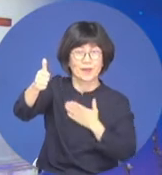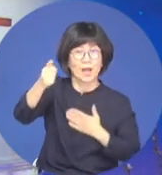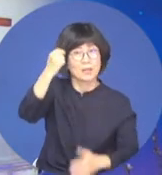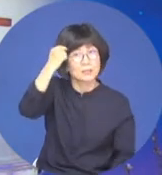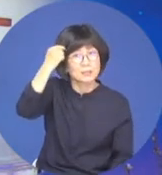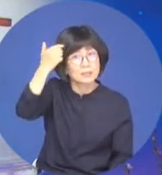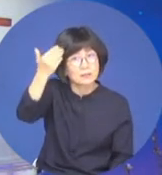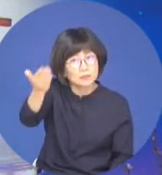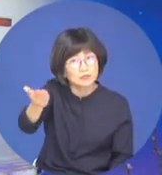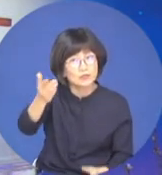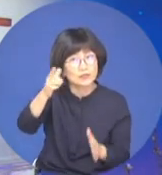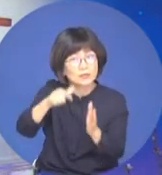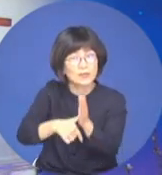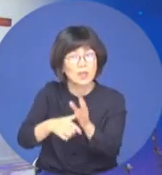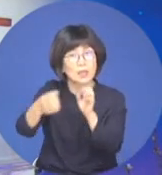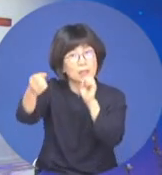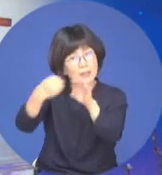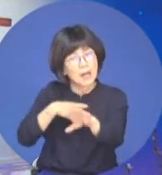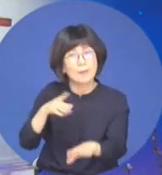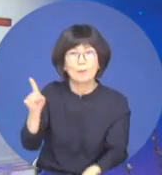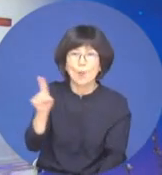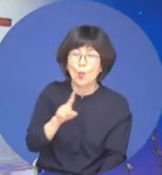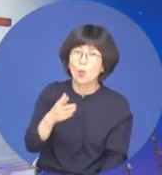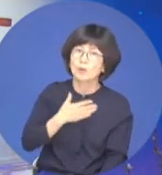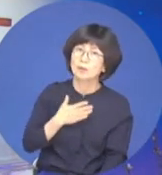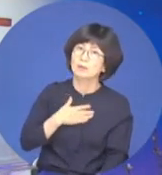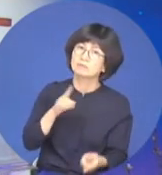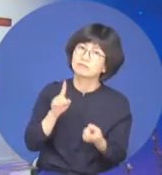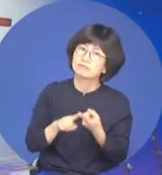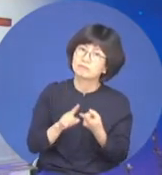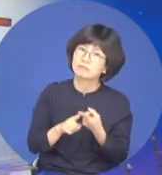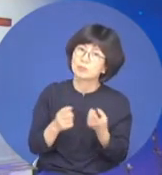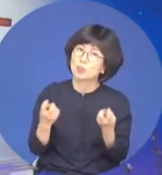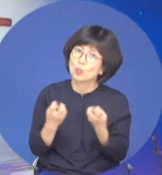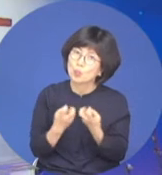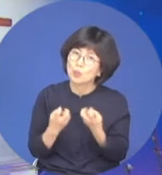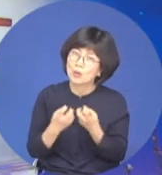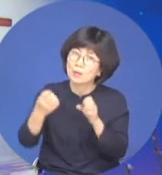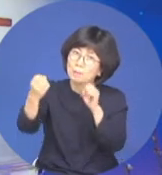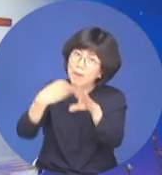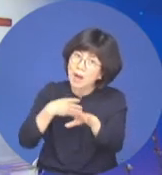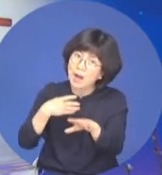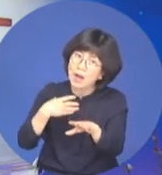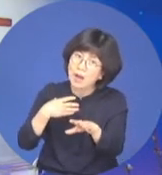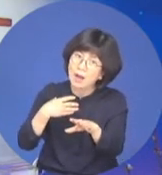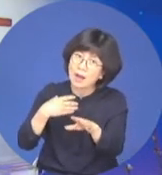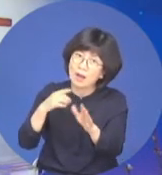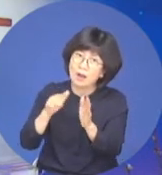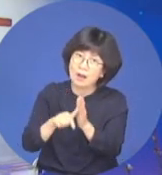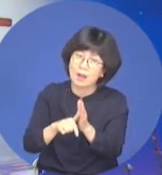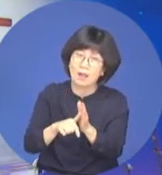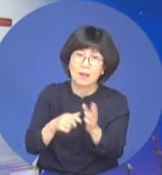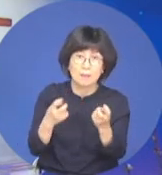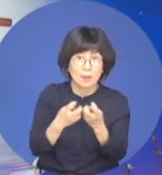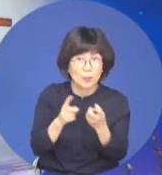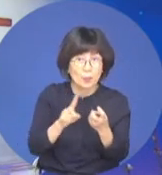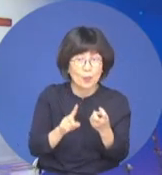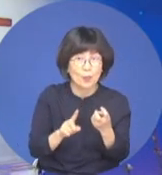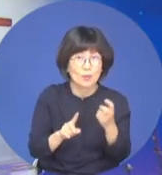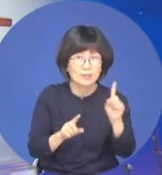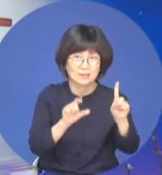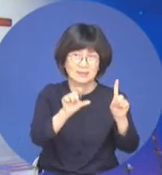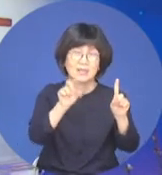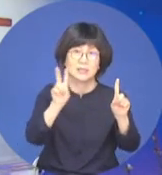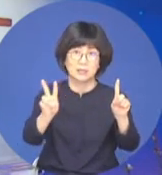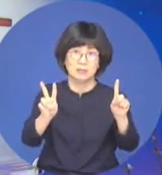어떻게 말씀하시는지 나에 대해서 어떻게 말씀하시는지 내가 뭐하리라? 2장 1절을 보면